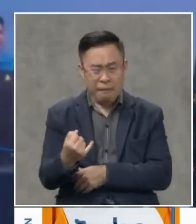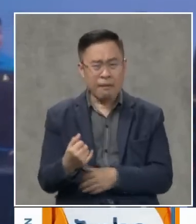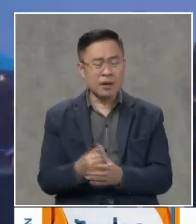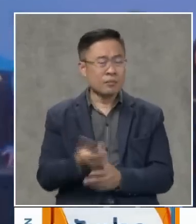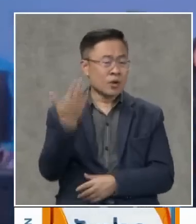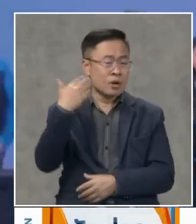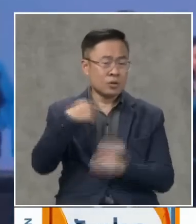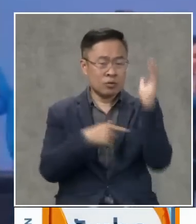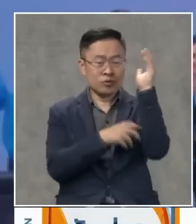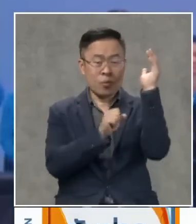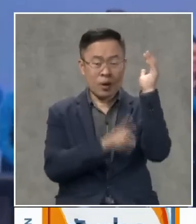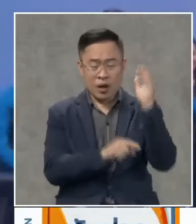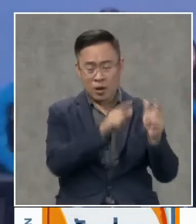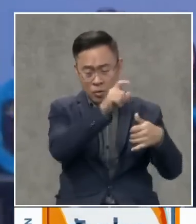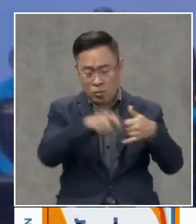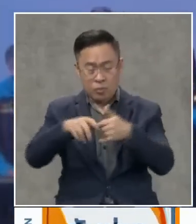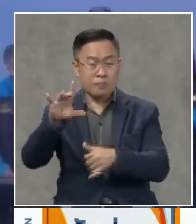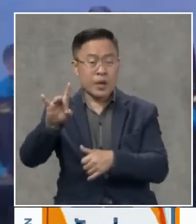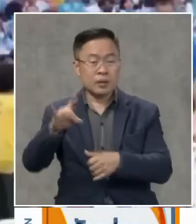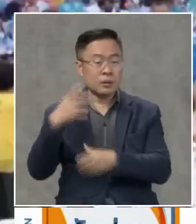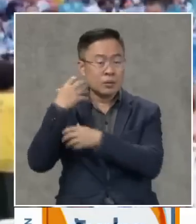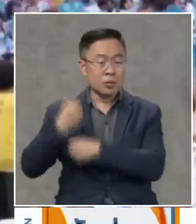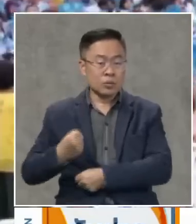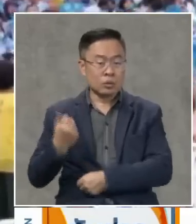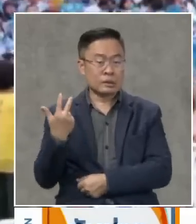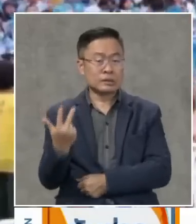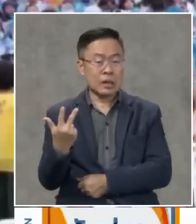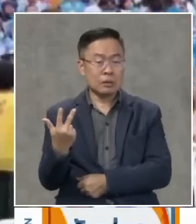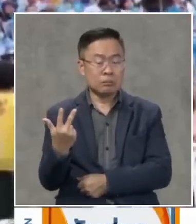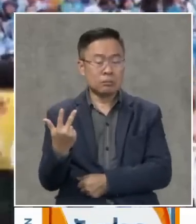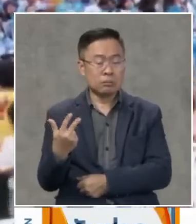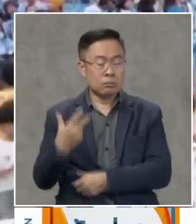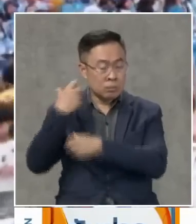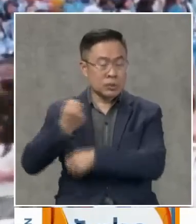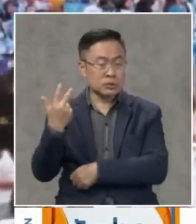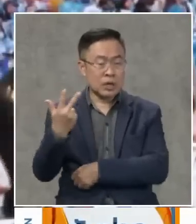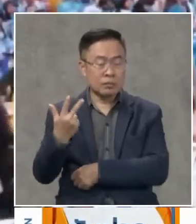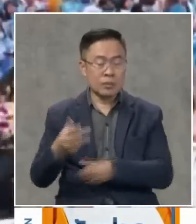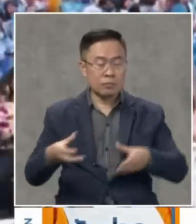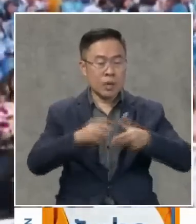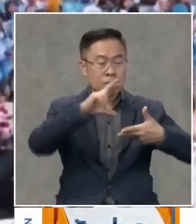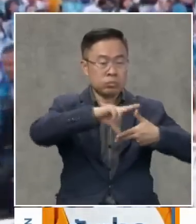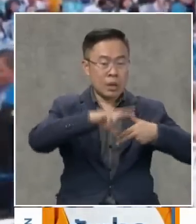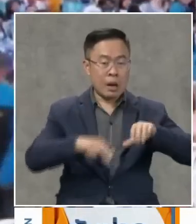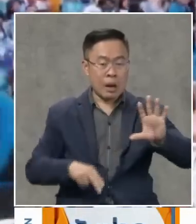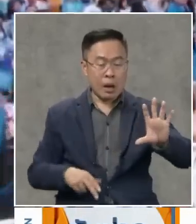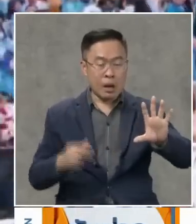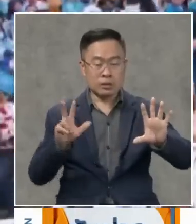ส.ทั้งหมด8เขตแต่ประชาธิปัตย์ได้มาแค่3เขตเท่านั้นขณะที่พรรคพลังประชารัฐตอนนั้น